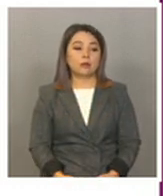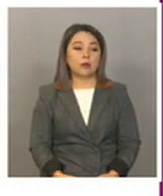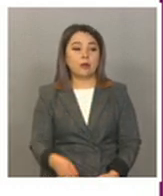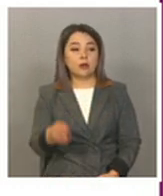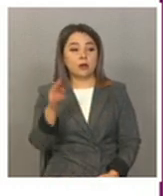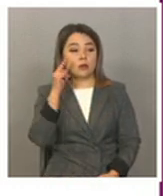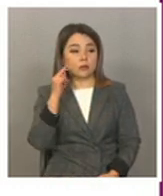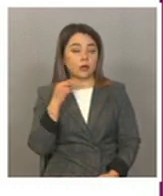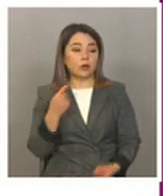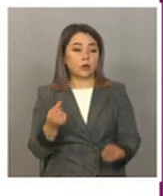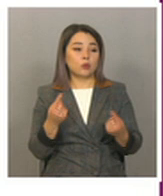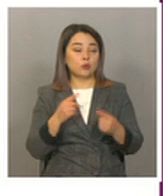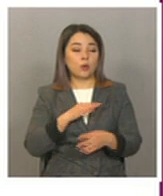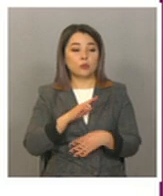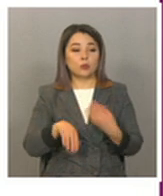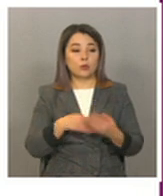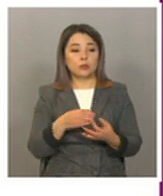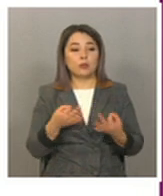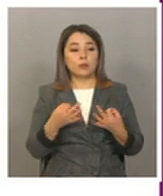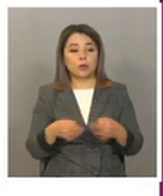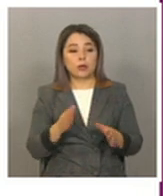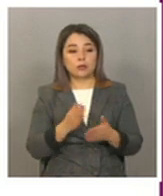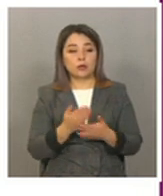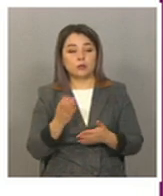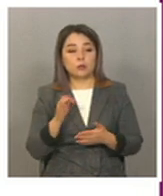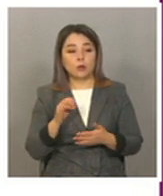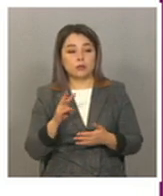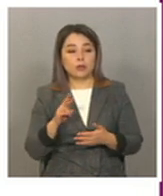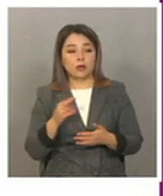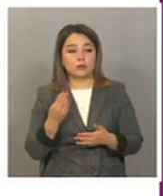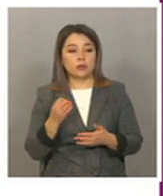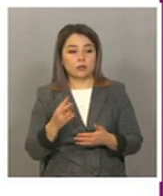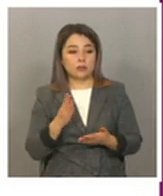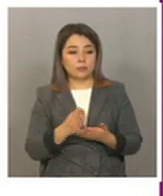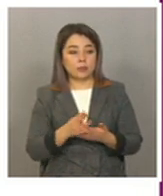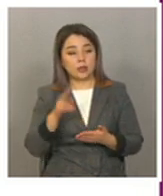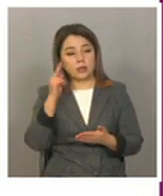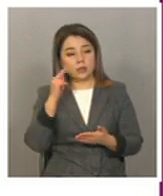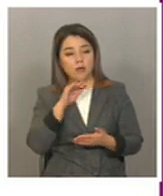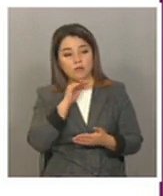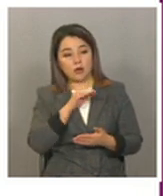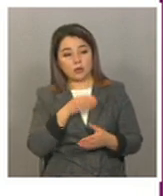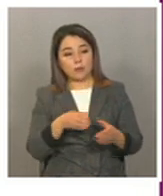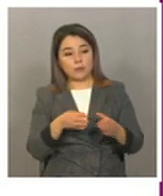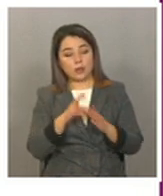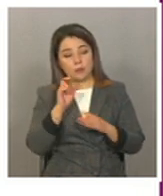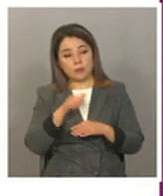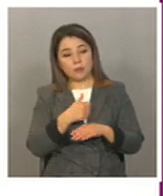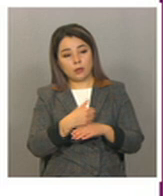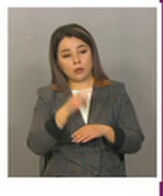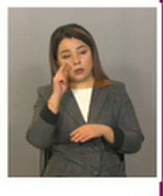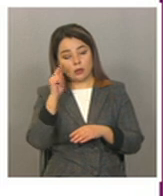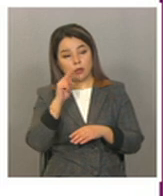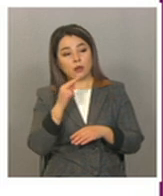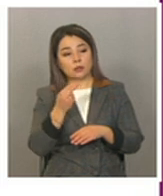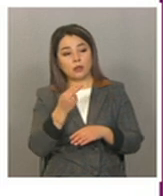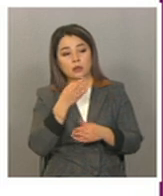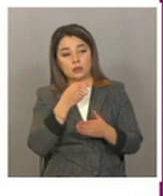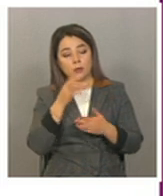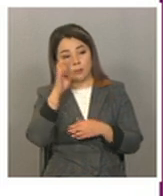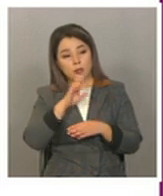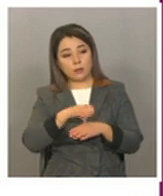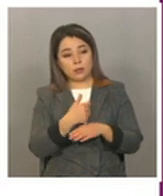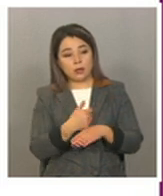Қытайдың ұлы төңкерісшіл демократы Сун Ятсен. Қытай философы, мемлекет қайраткері,